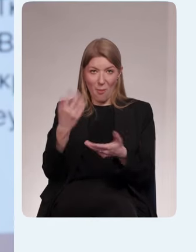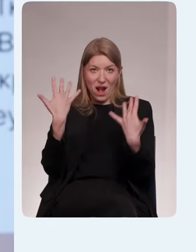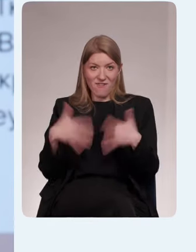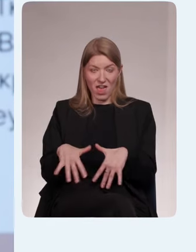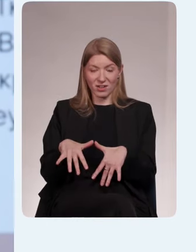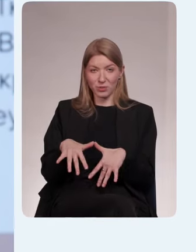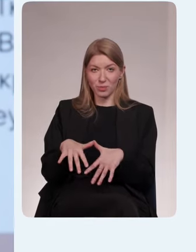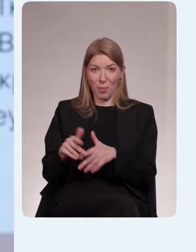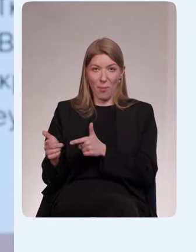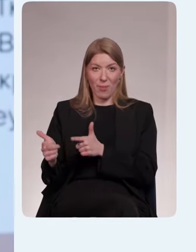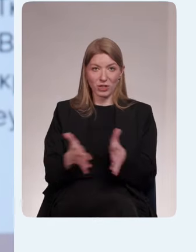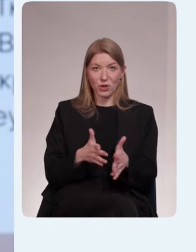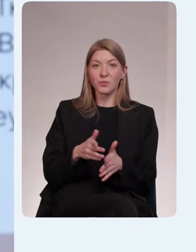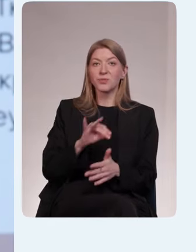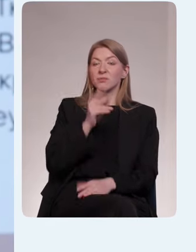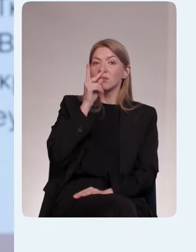Да, но на середине